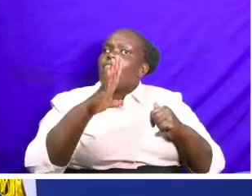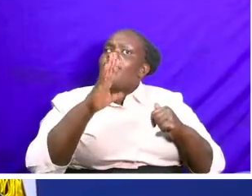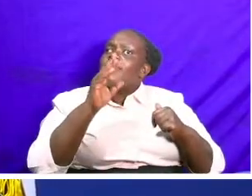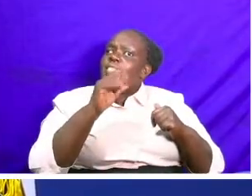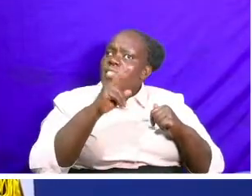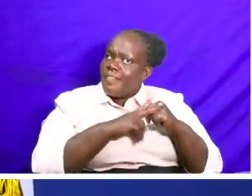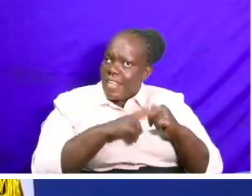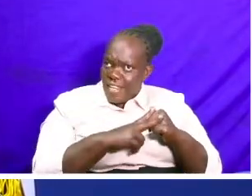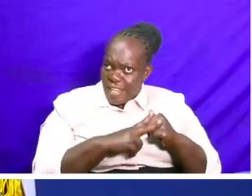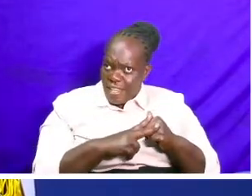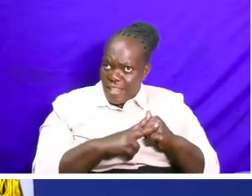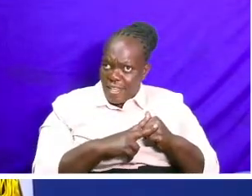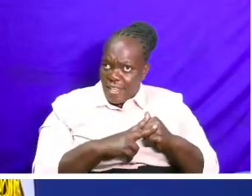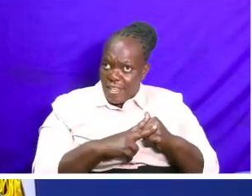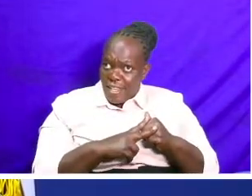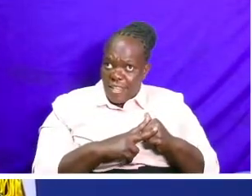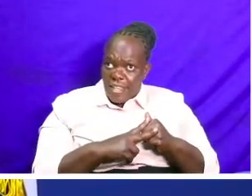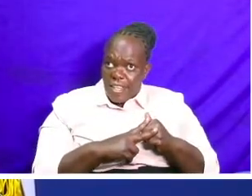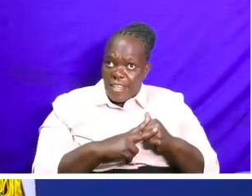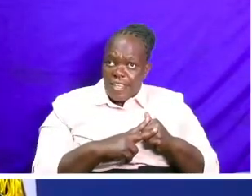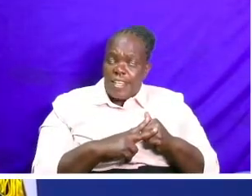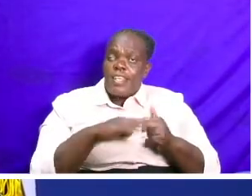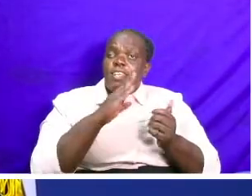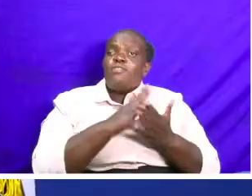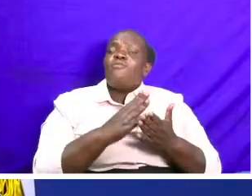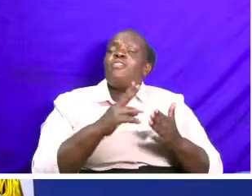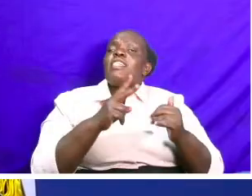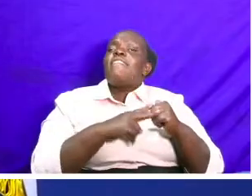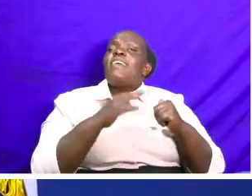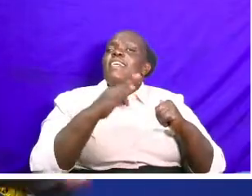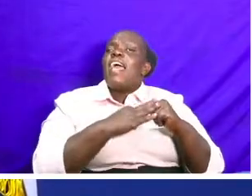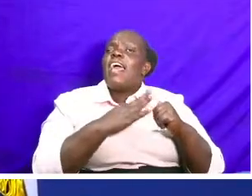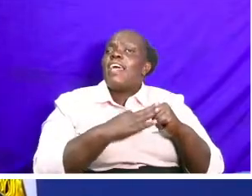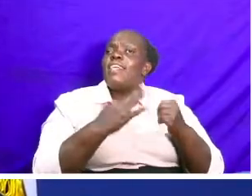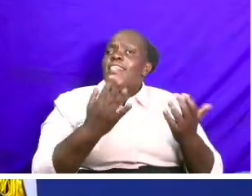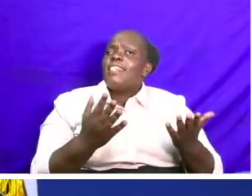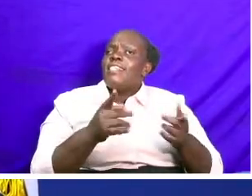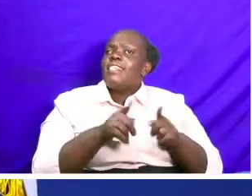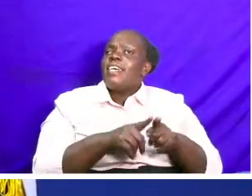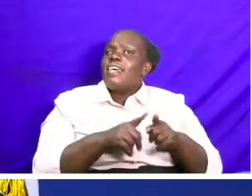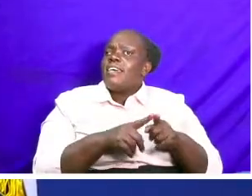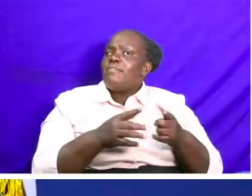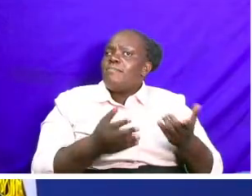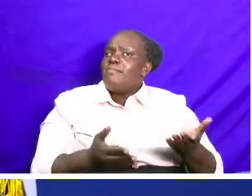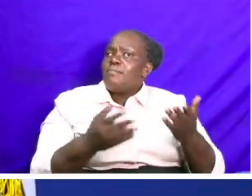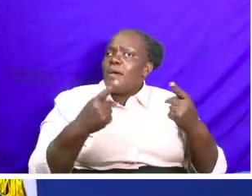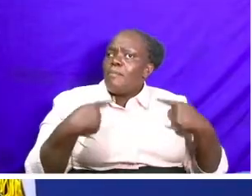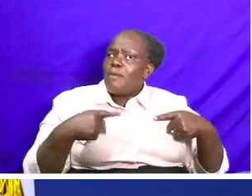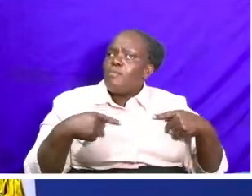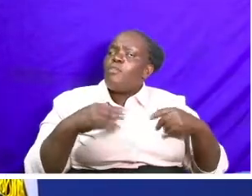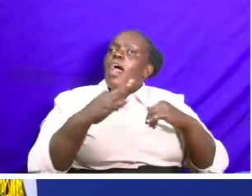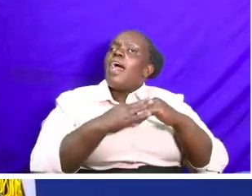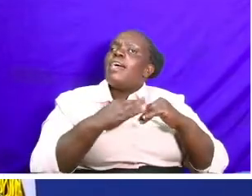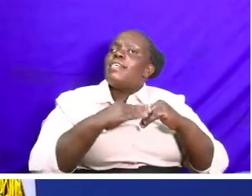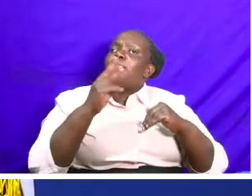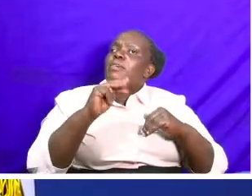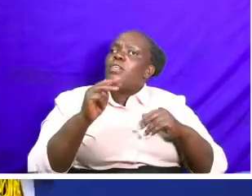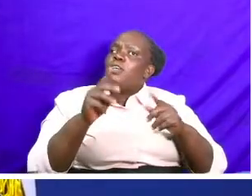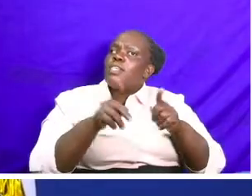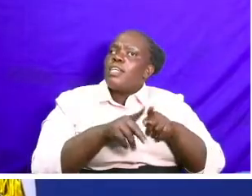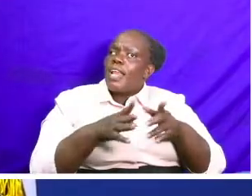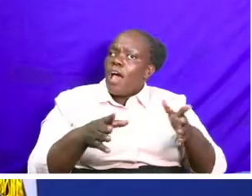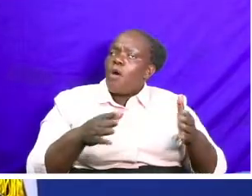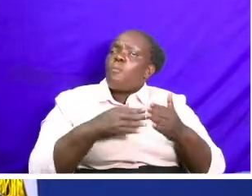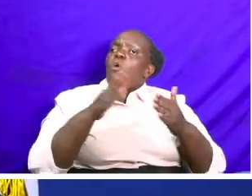1957 ndugu zangu. Mwaka 78 unaweza kusheheni watu 8,000,000. Sasa